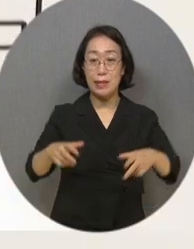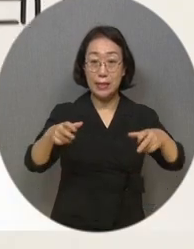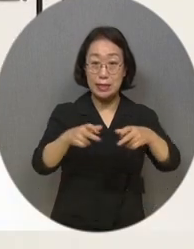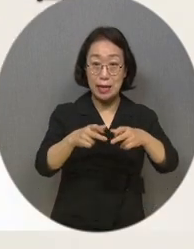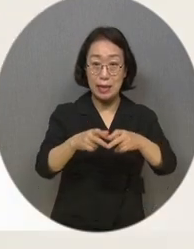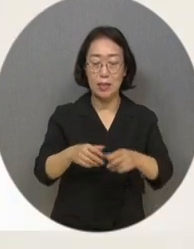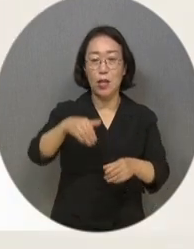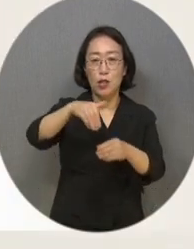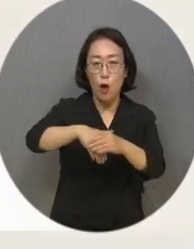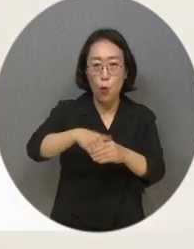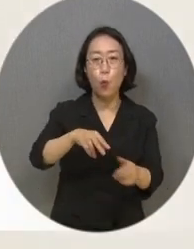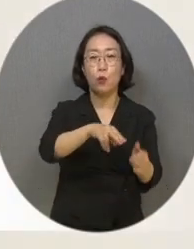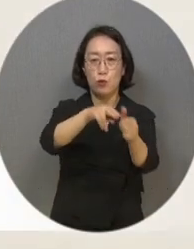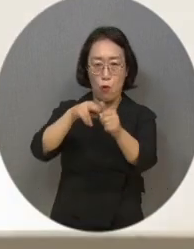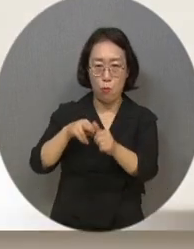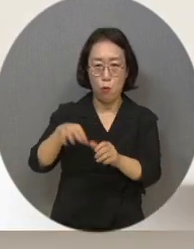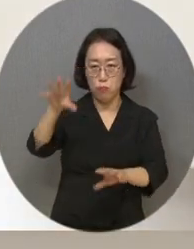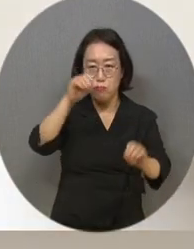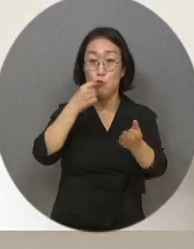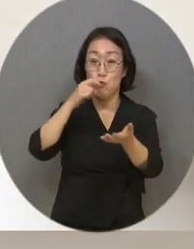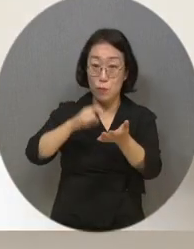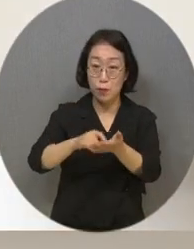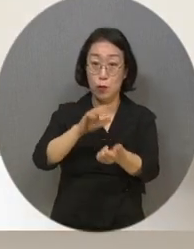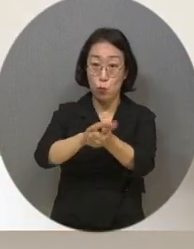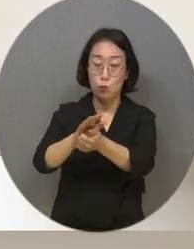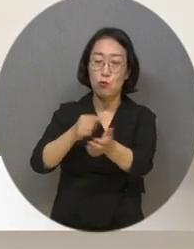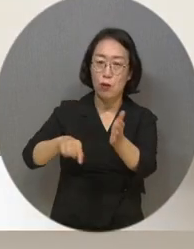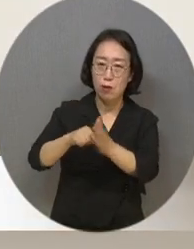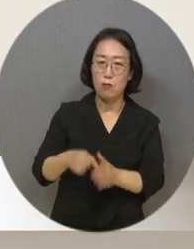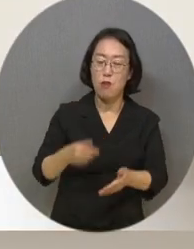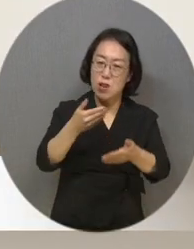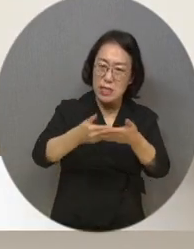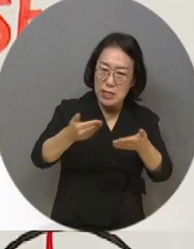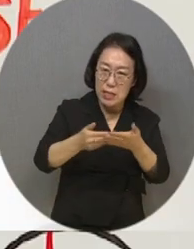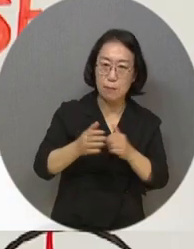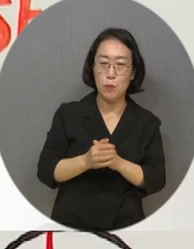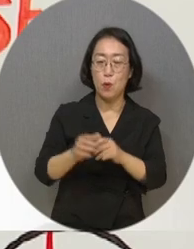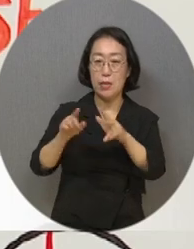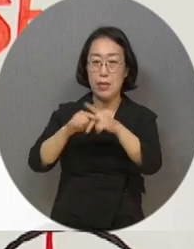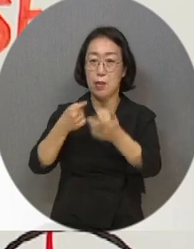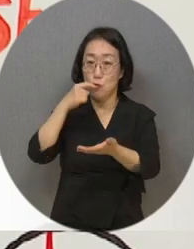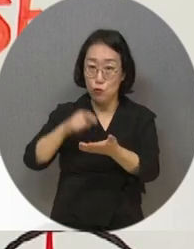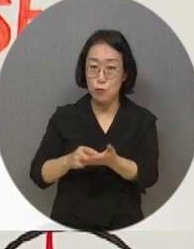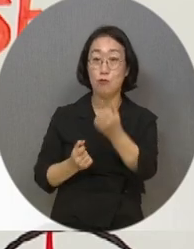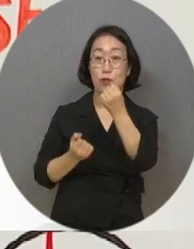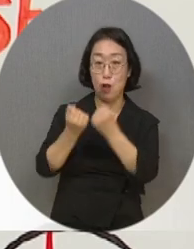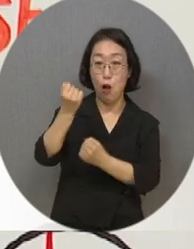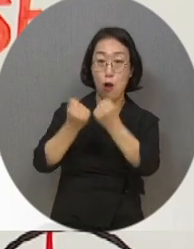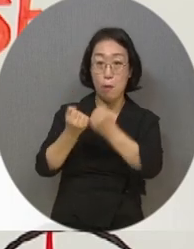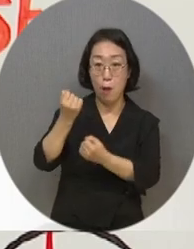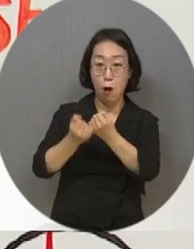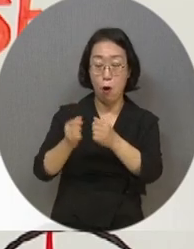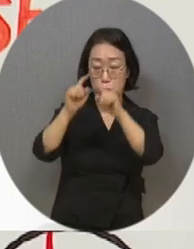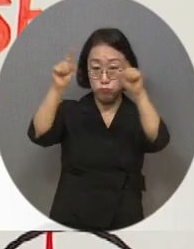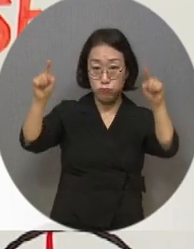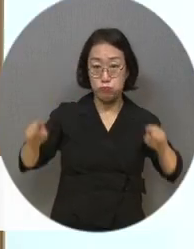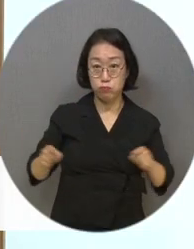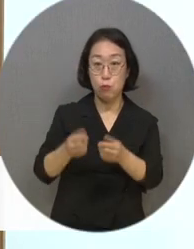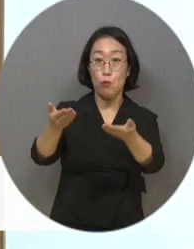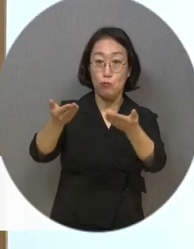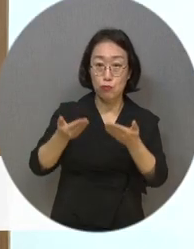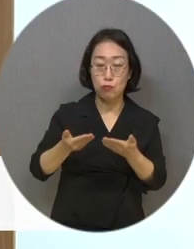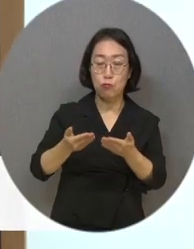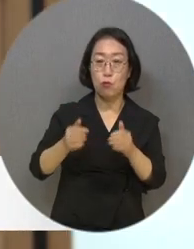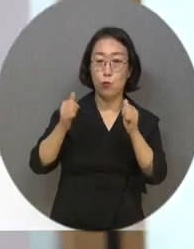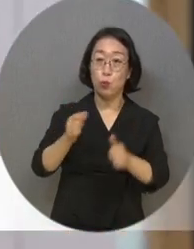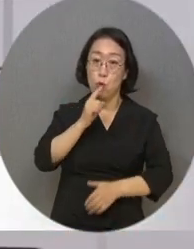장애인의 선거정보 접근성을 높이기 위해 국가가 그림 투표용지와 이해하기 쉬운 선거 공보물을 제공해야 한다고 제기된